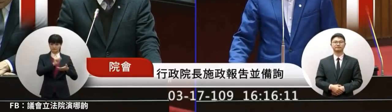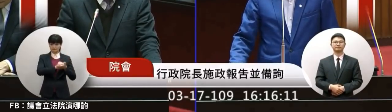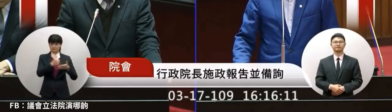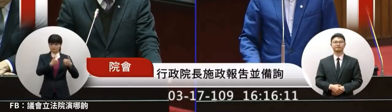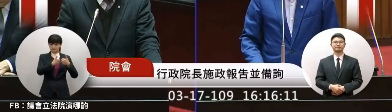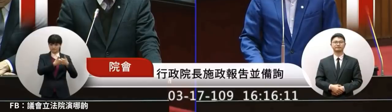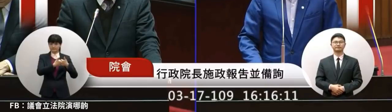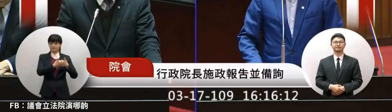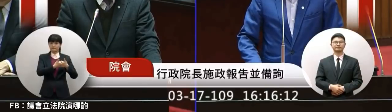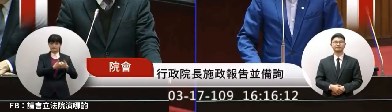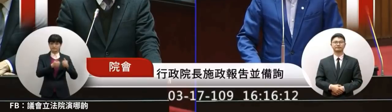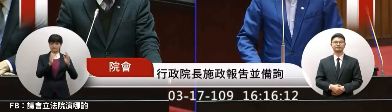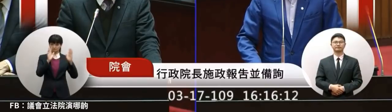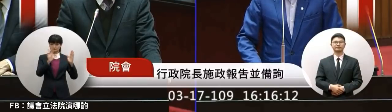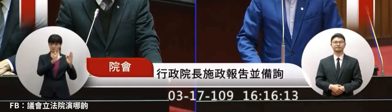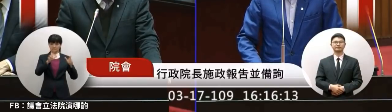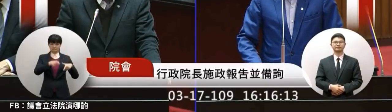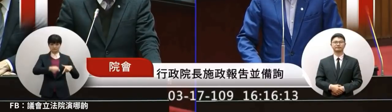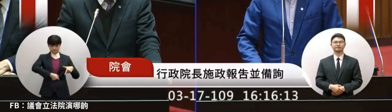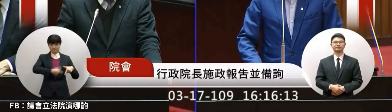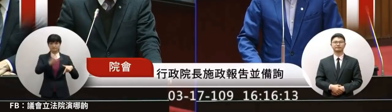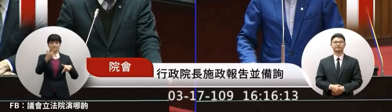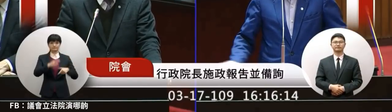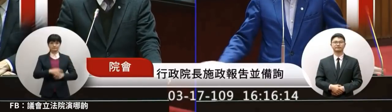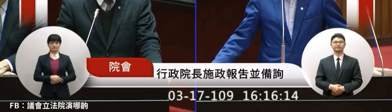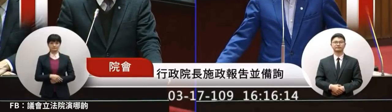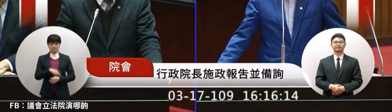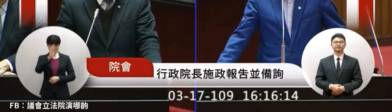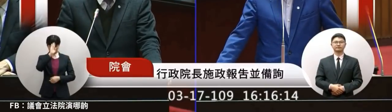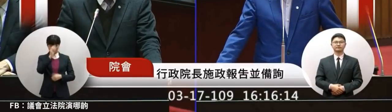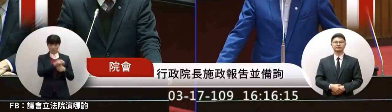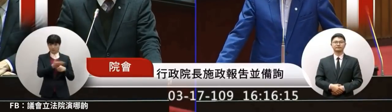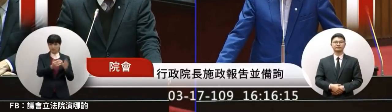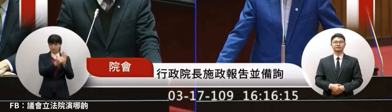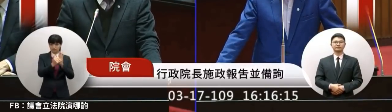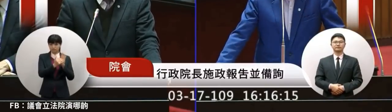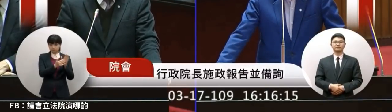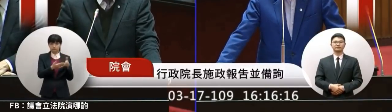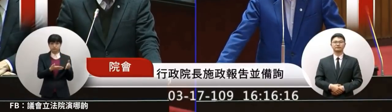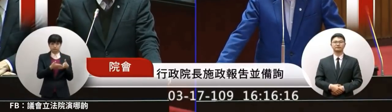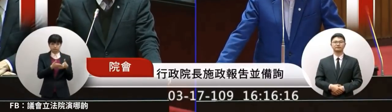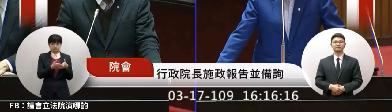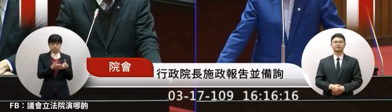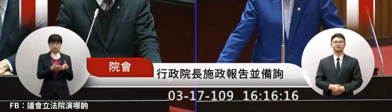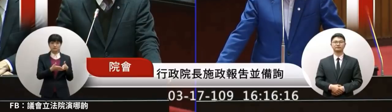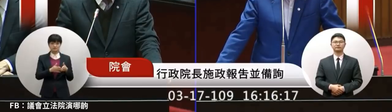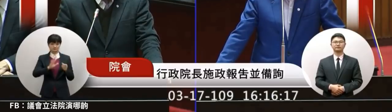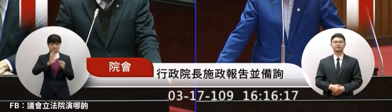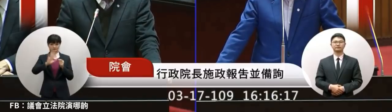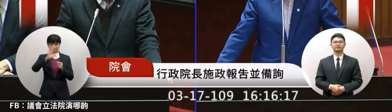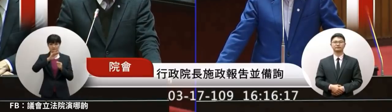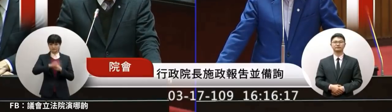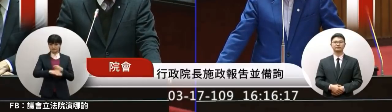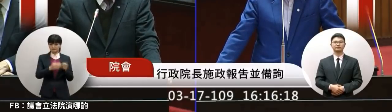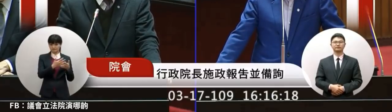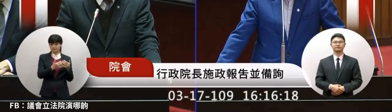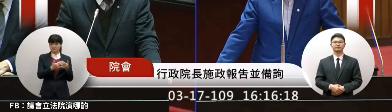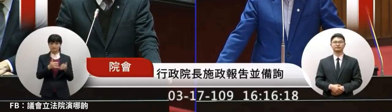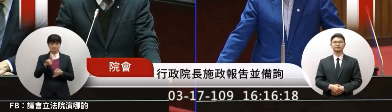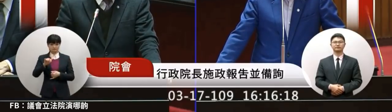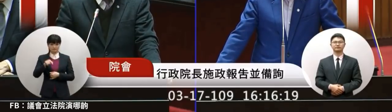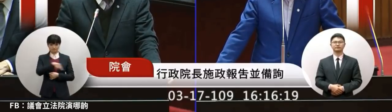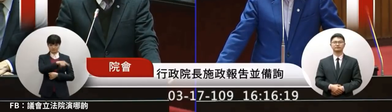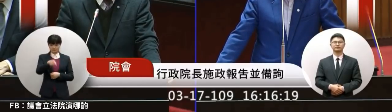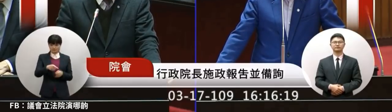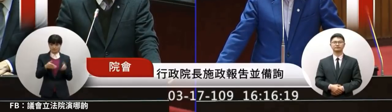会的时候，正式的提出因为疫情的需要，那么对于高中以下的师生，那么来所